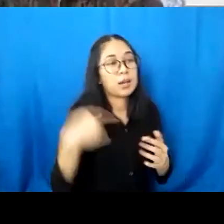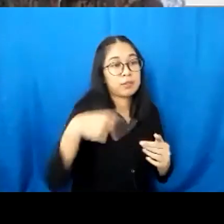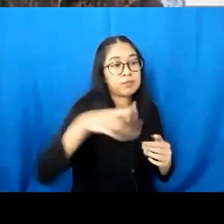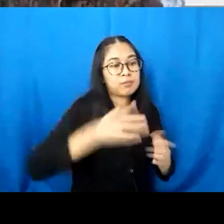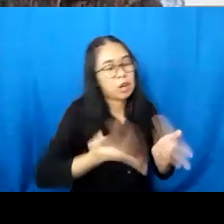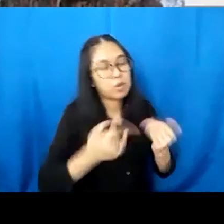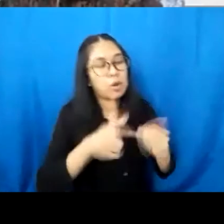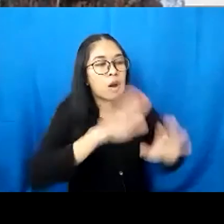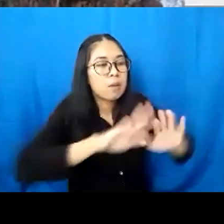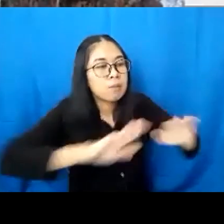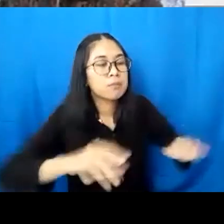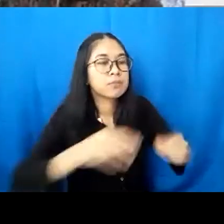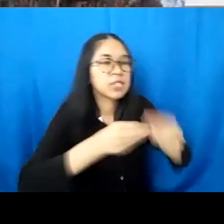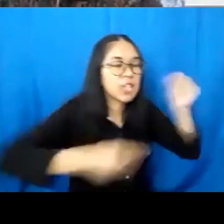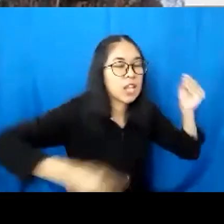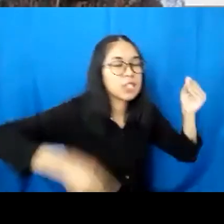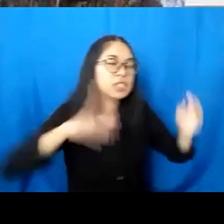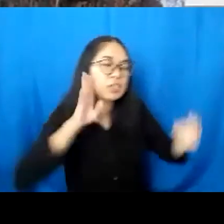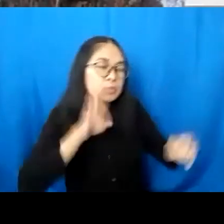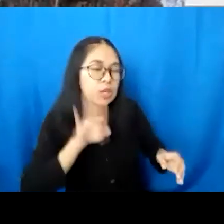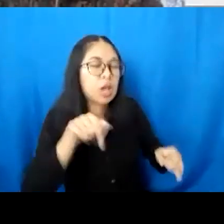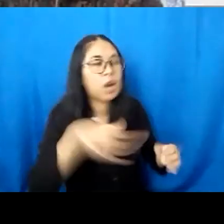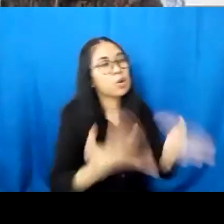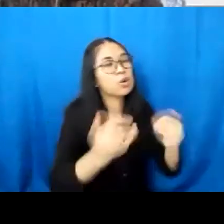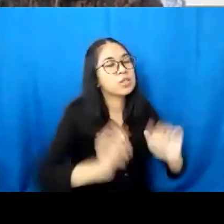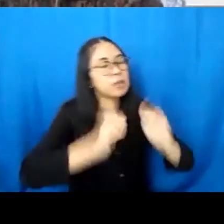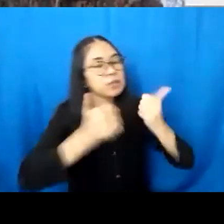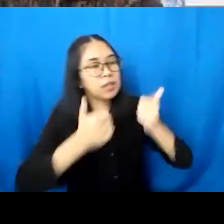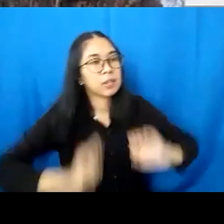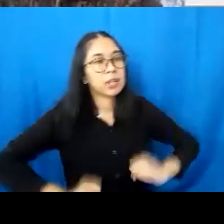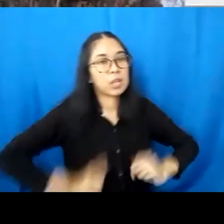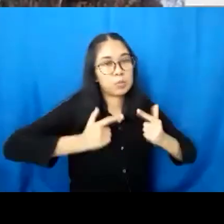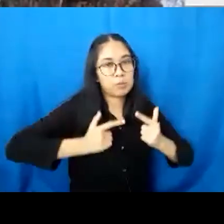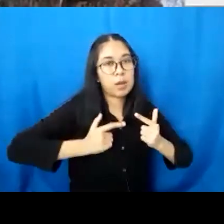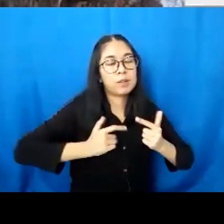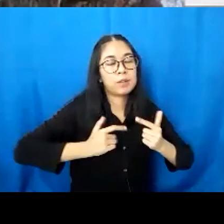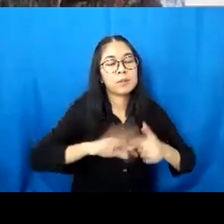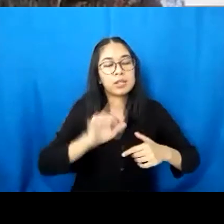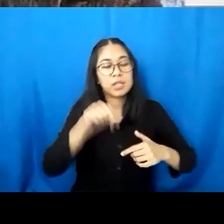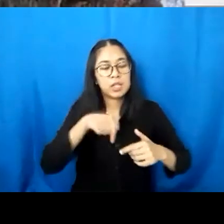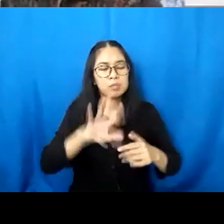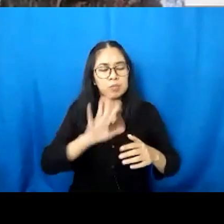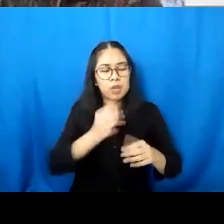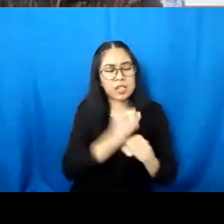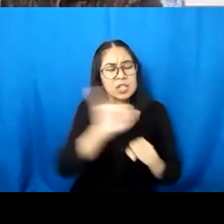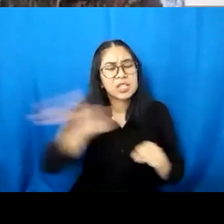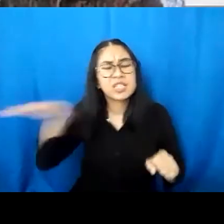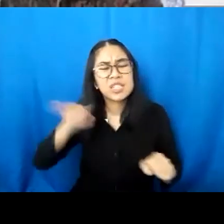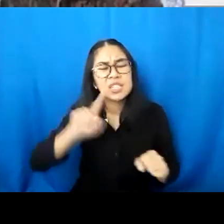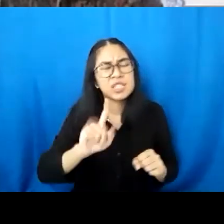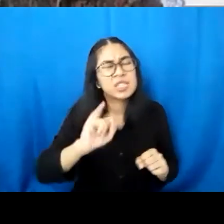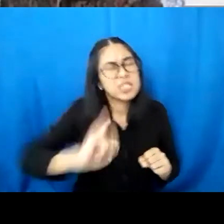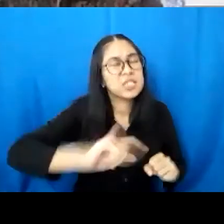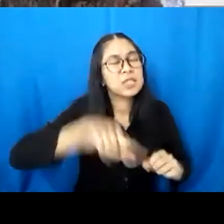mempersiapkan kehidupannya. Jadi kalau dalam hal ini bukan hanya status gizi yang bagus untuk calon pengantin,